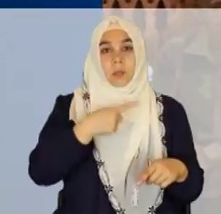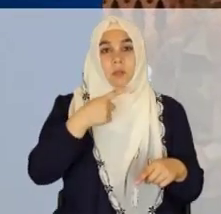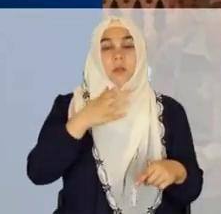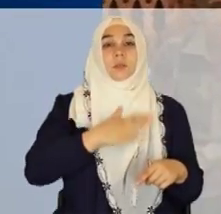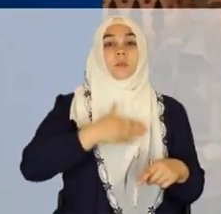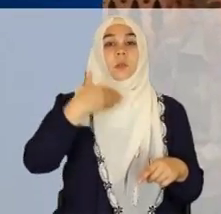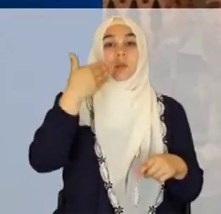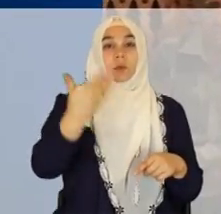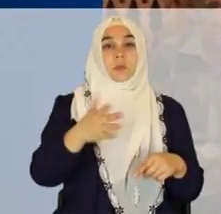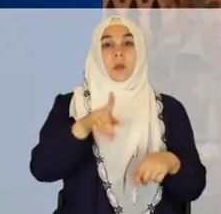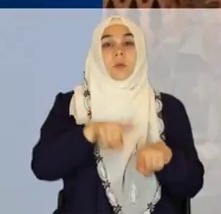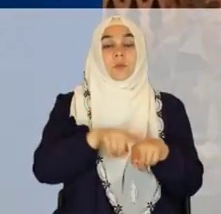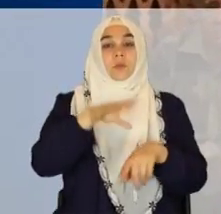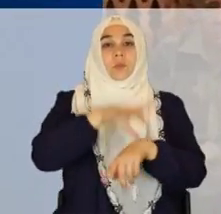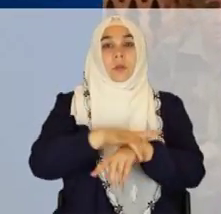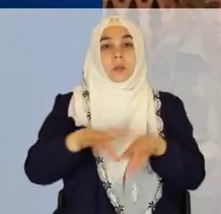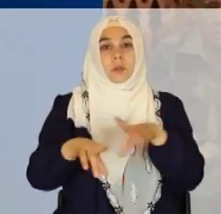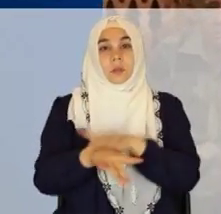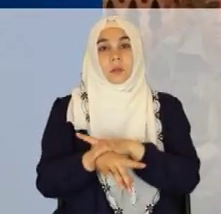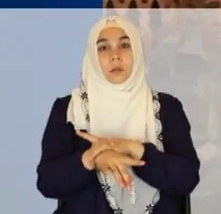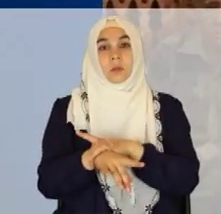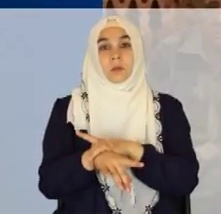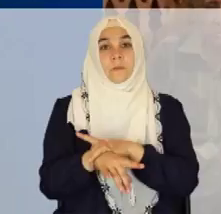siz bilan biz bandalar